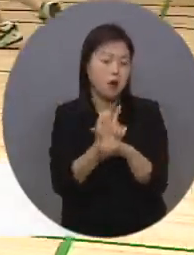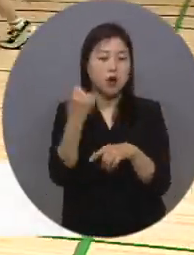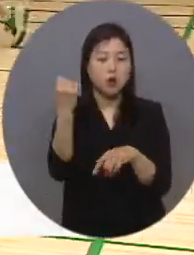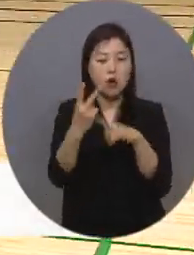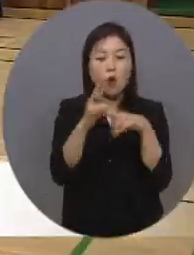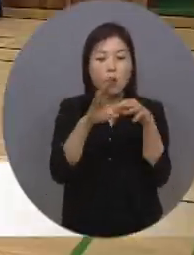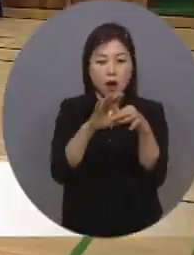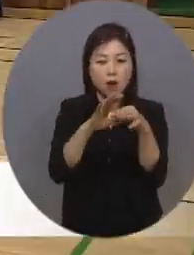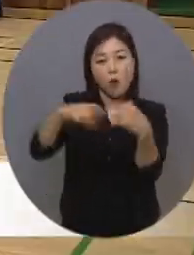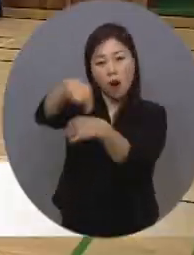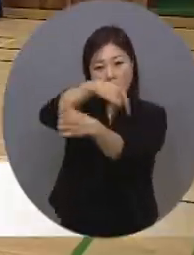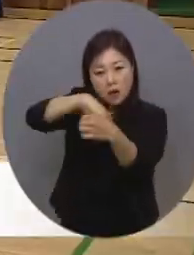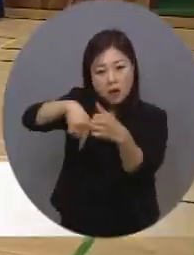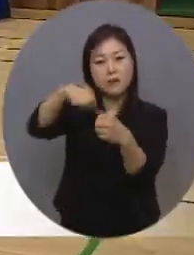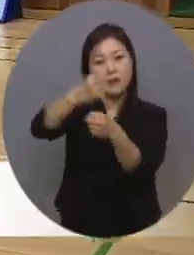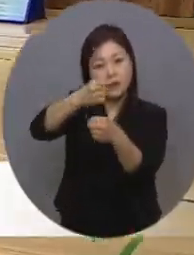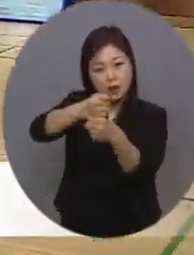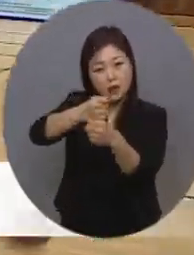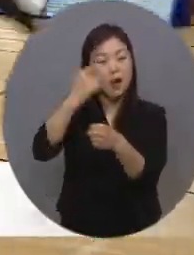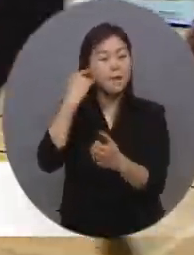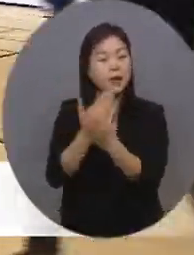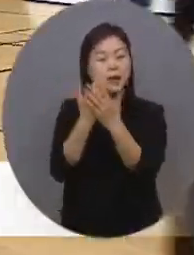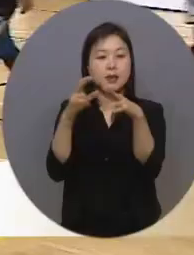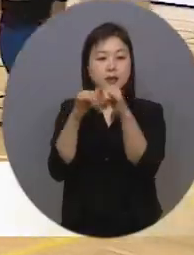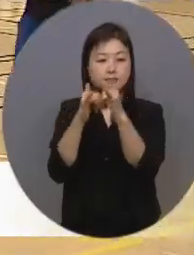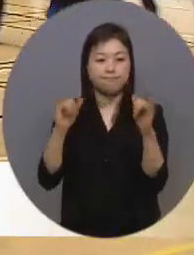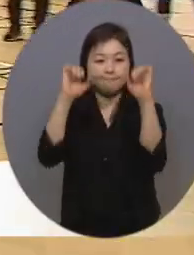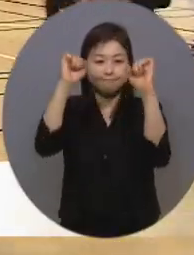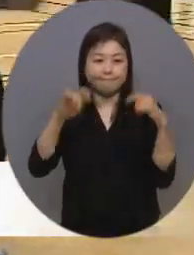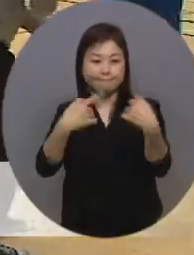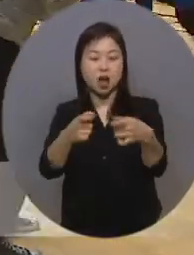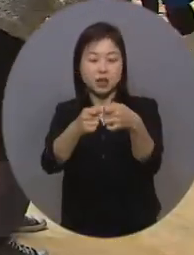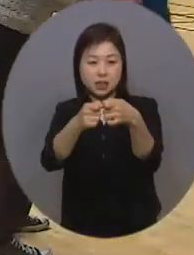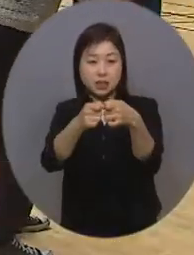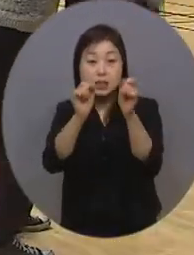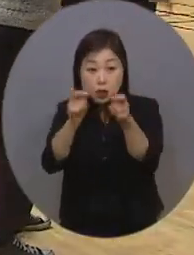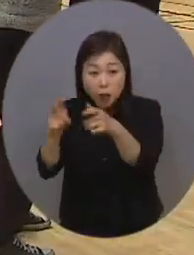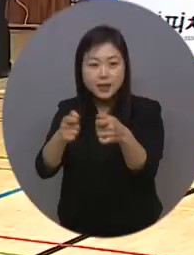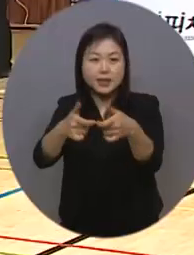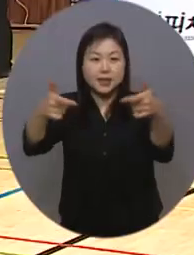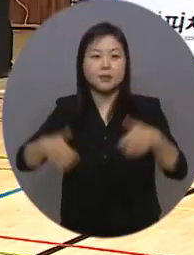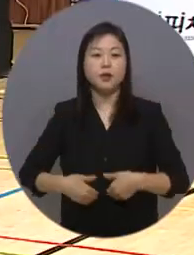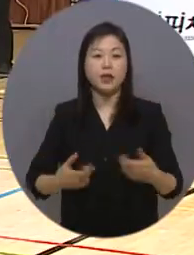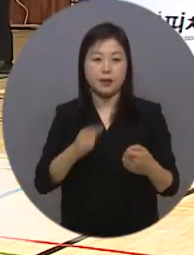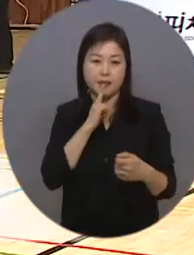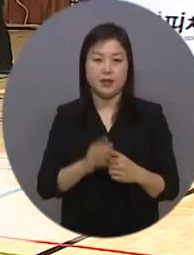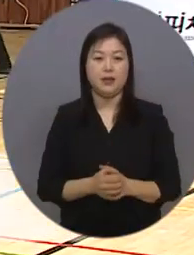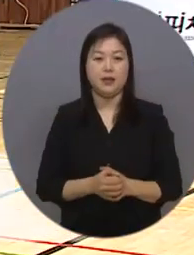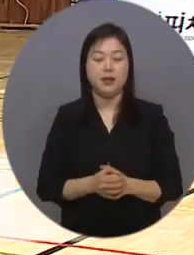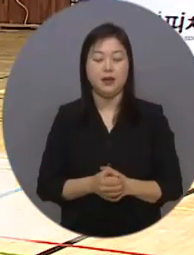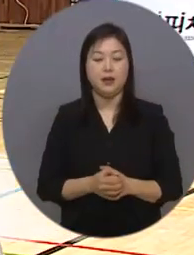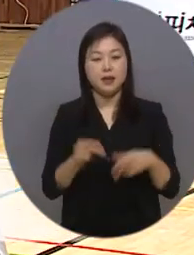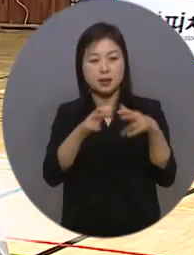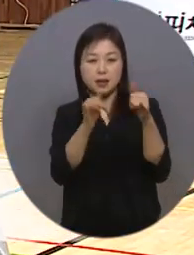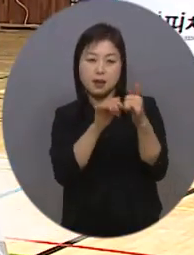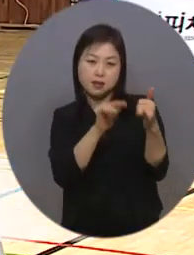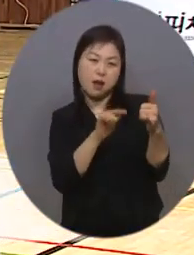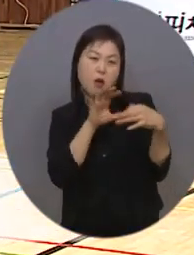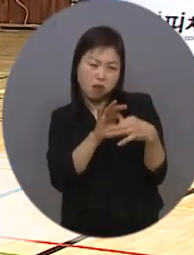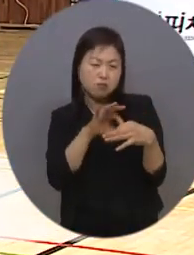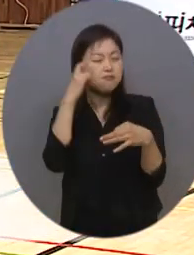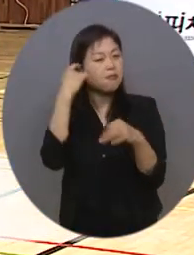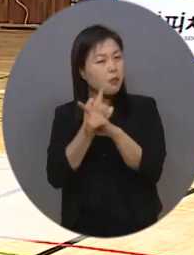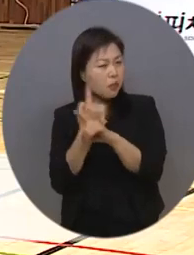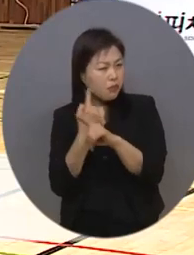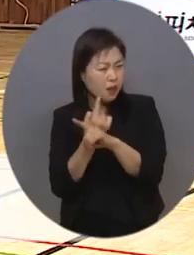인프라 조성으로 발달장애인의 운동 참여 기회를 늘려야 한다는 설명입니다. 장애에 대한 인식이 많이 개선됐다고는